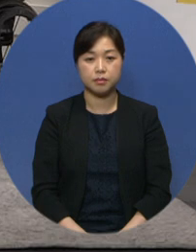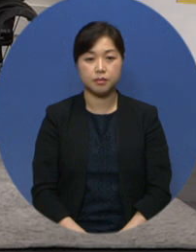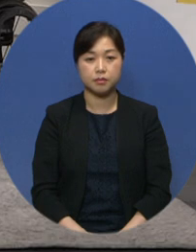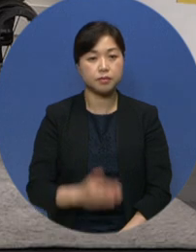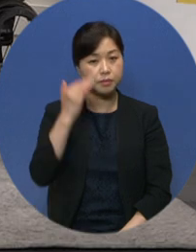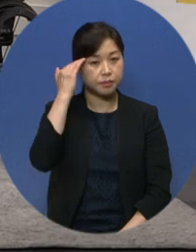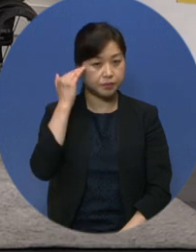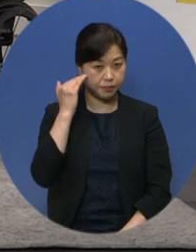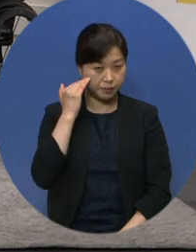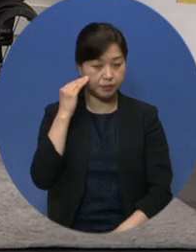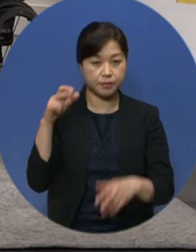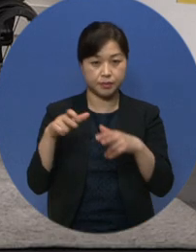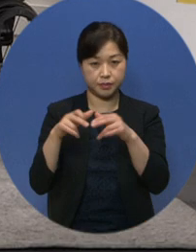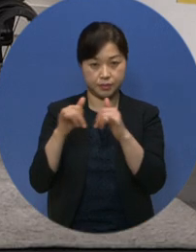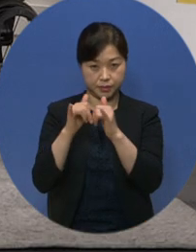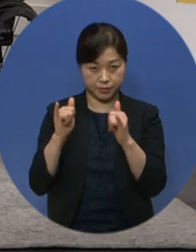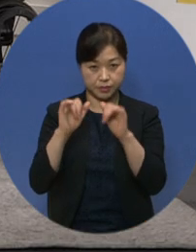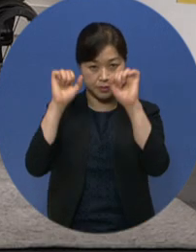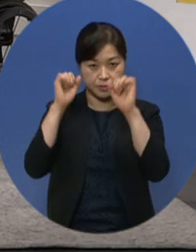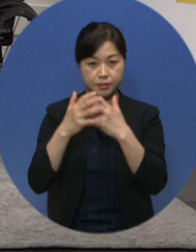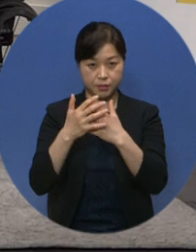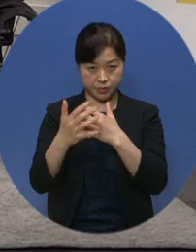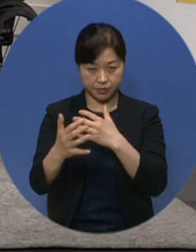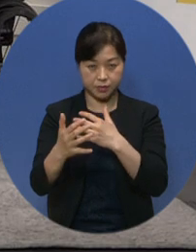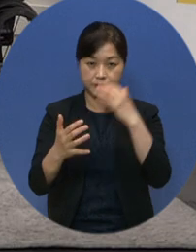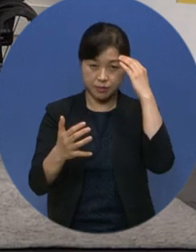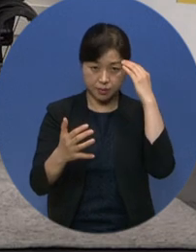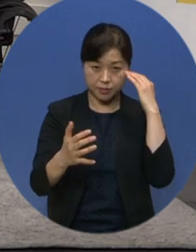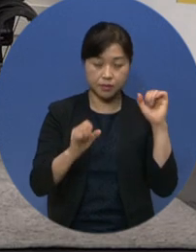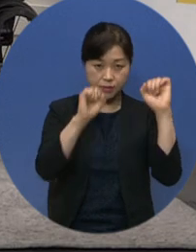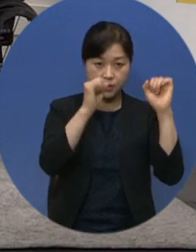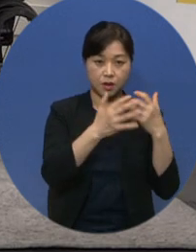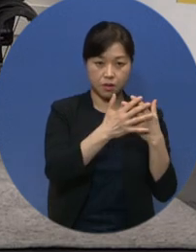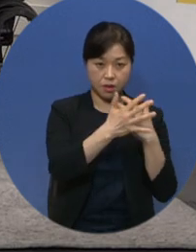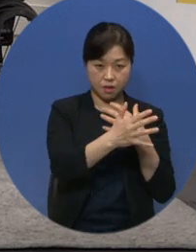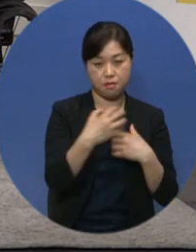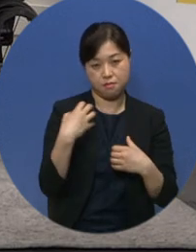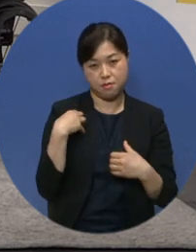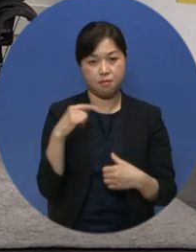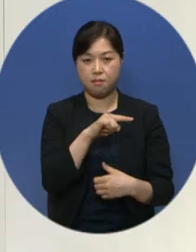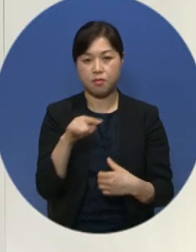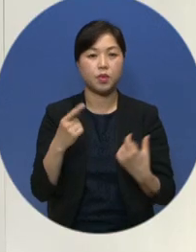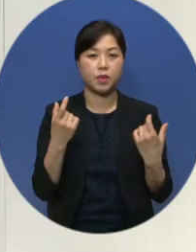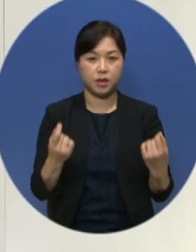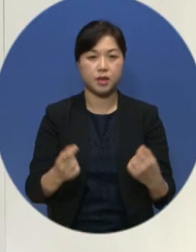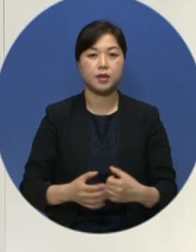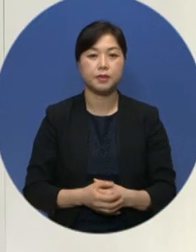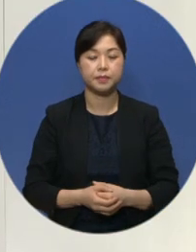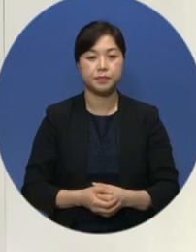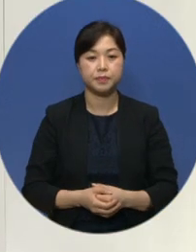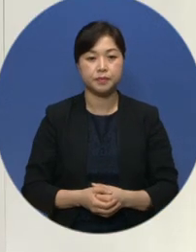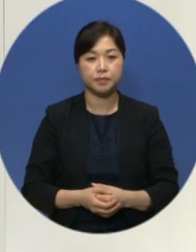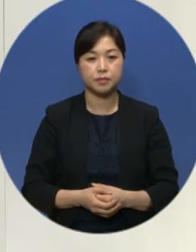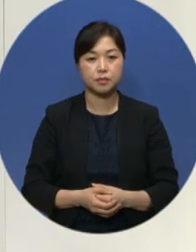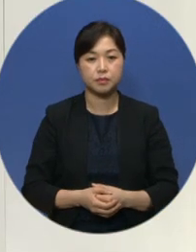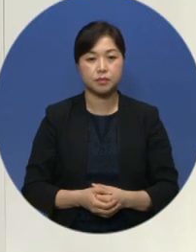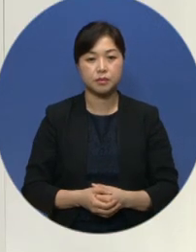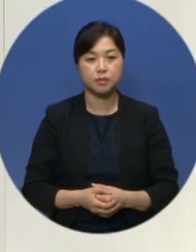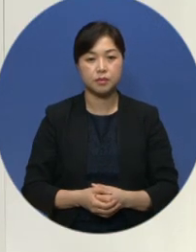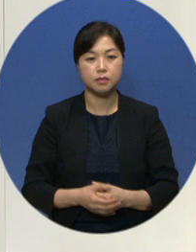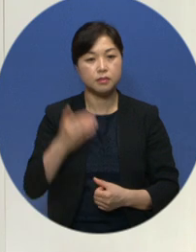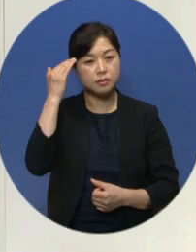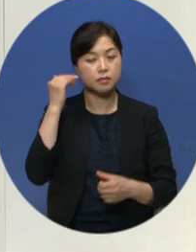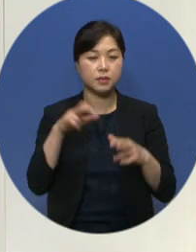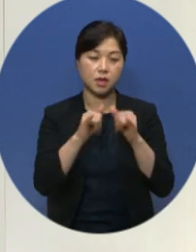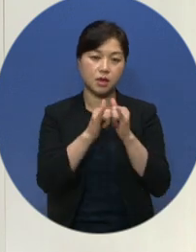도 예 대한체육회와 똑같은 기능이라고 보시면 되겠습니다 단지 배 1장 인지